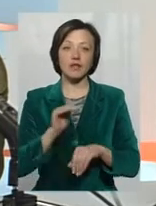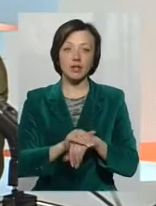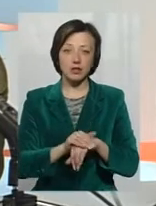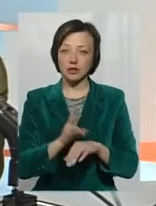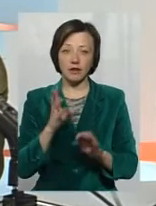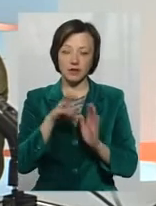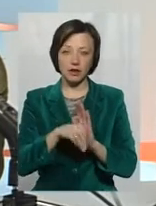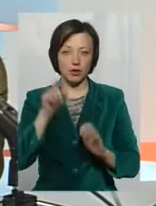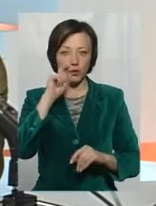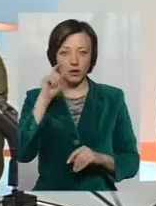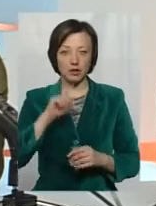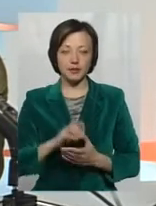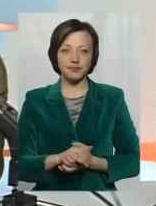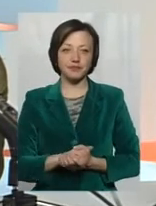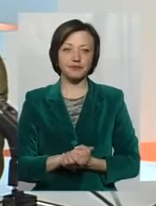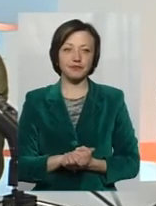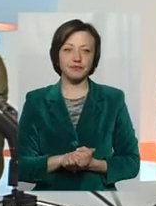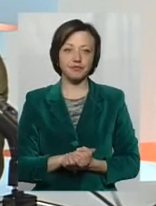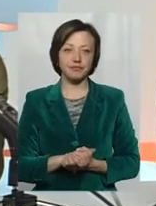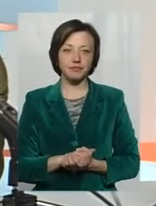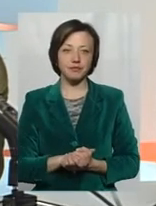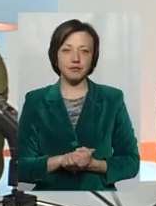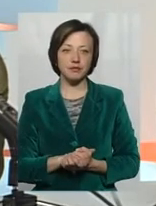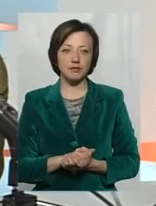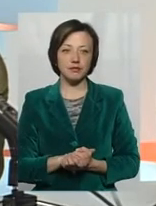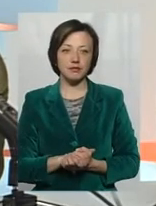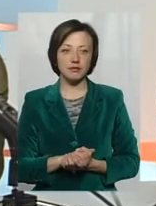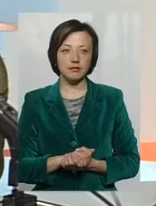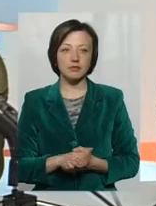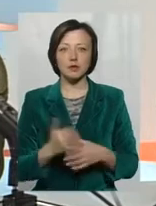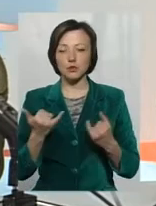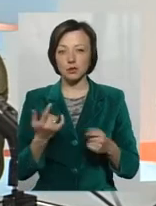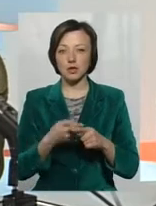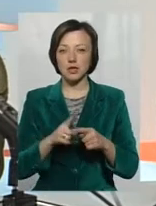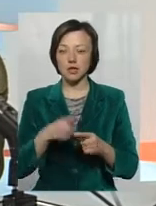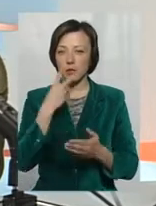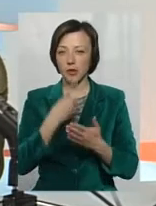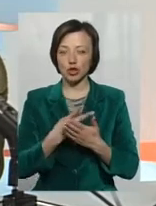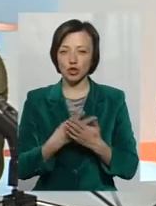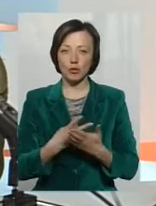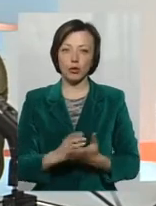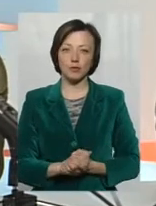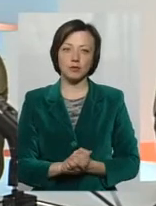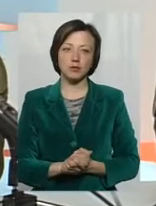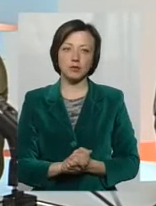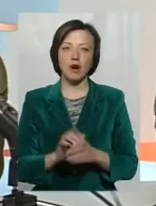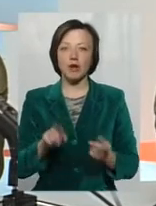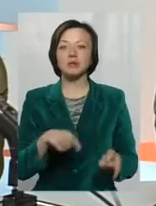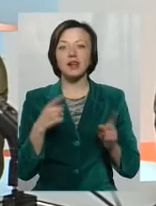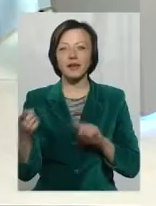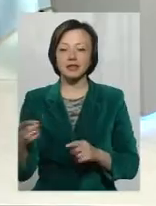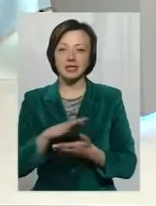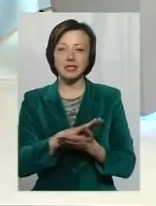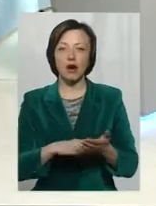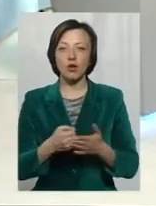не в складі України, так. На що ми сьогодні це бачимо. Ну, ми перейдемо далі до